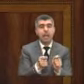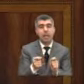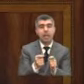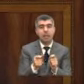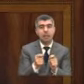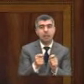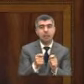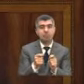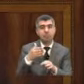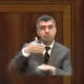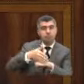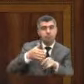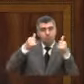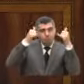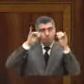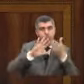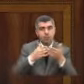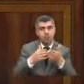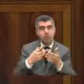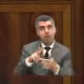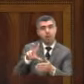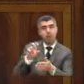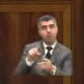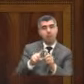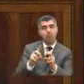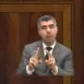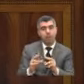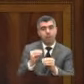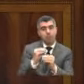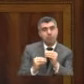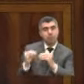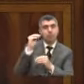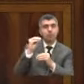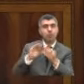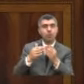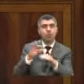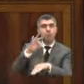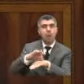اللي ديال الارقام اللي ارتفعوا بواحد